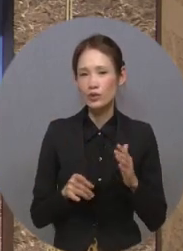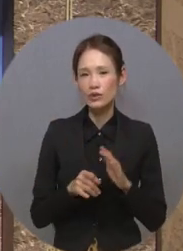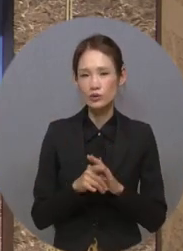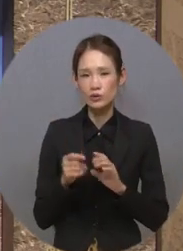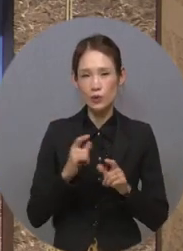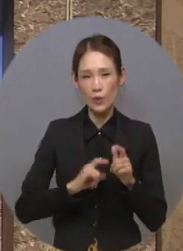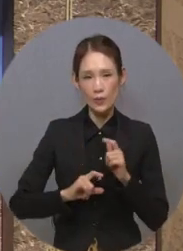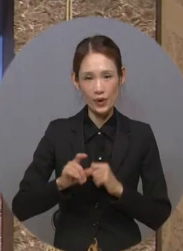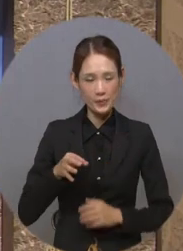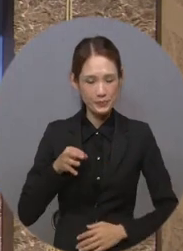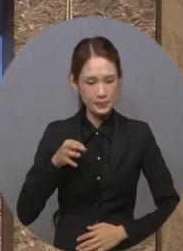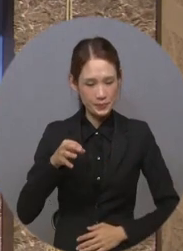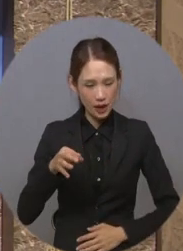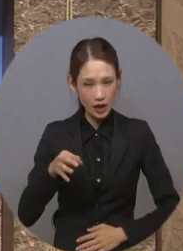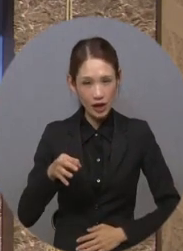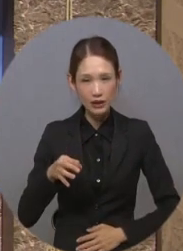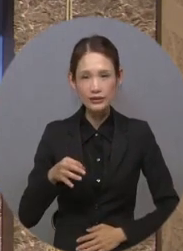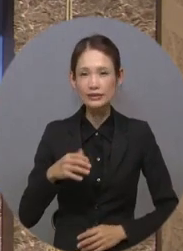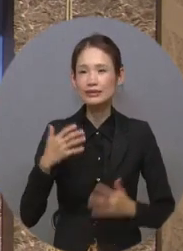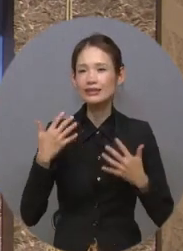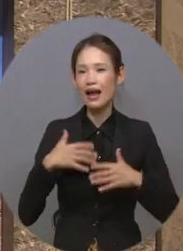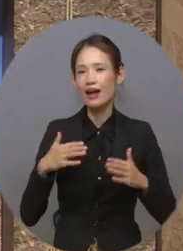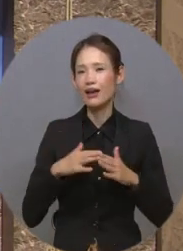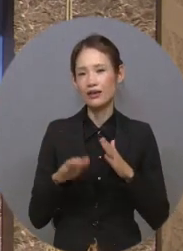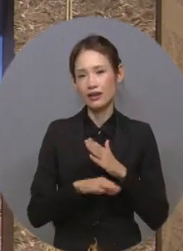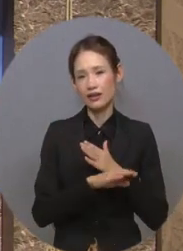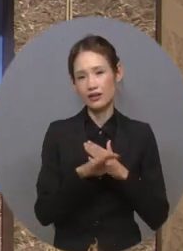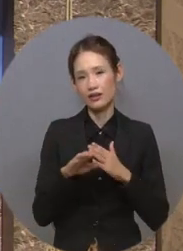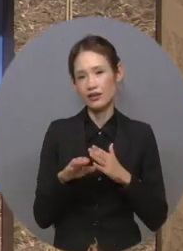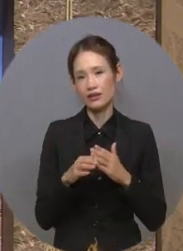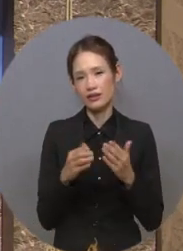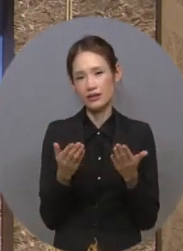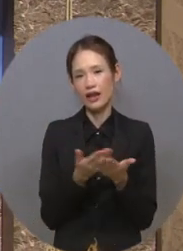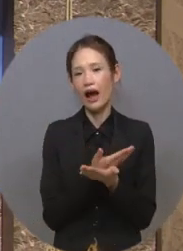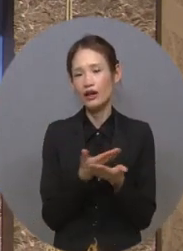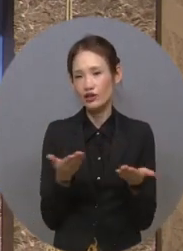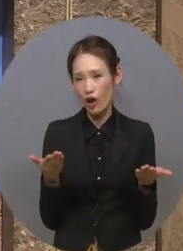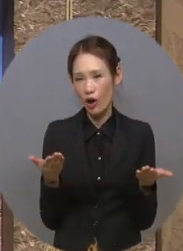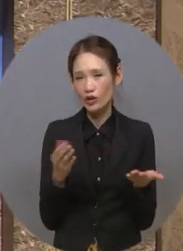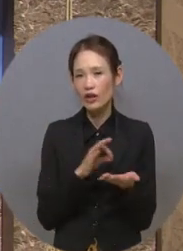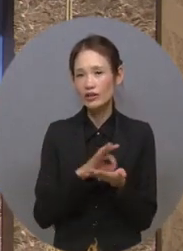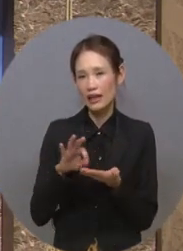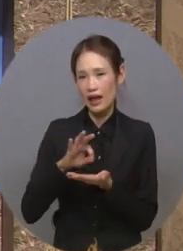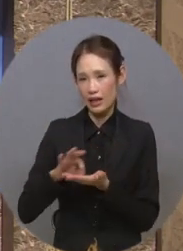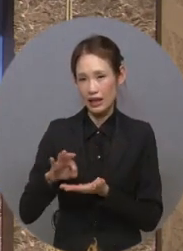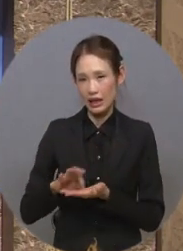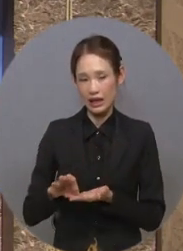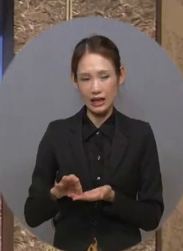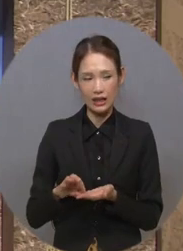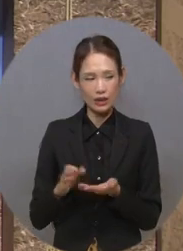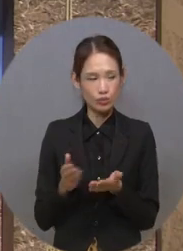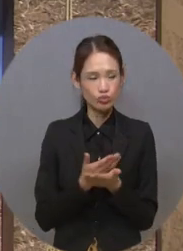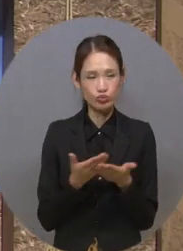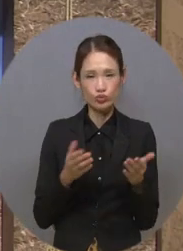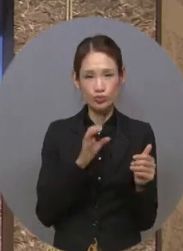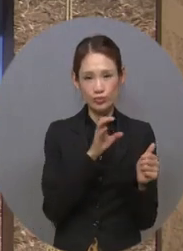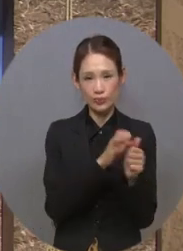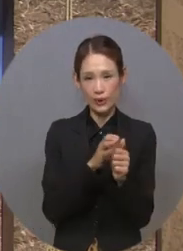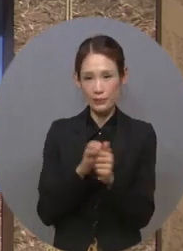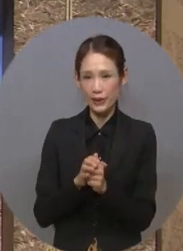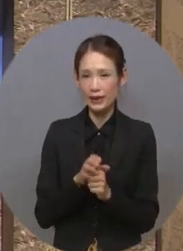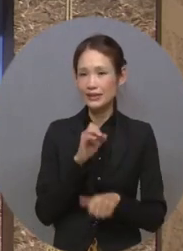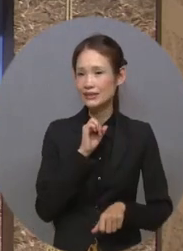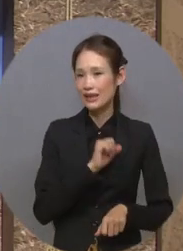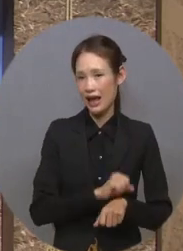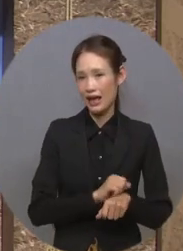내줘서 그걸 또 좀 취약계층에 있는 분들이 그걸 나눠 쓸 수 있게끔 하는 네. 게 분배를 잘하는 게 우리